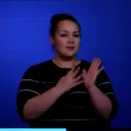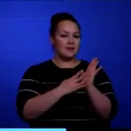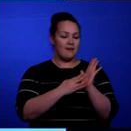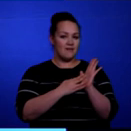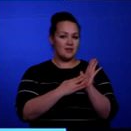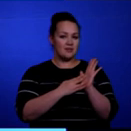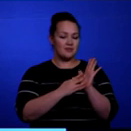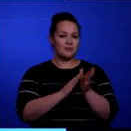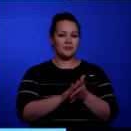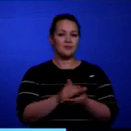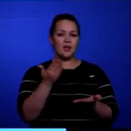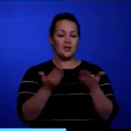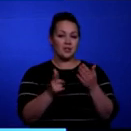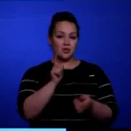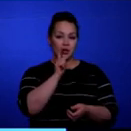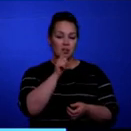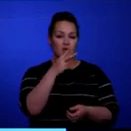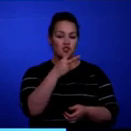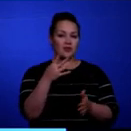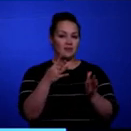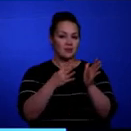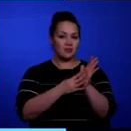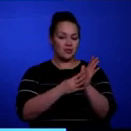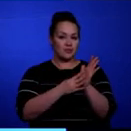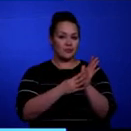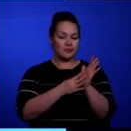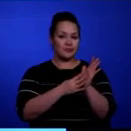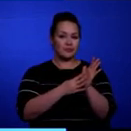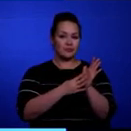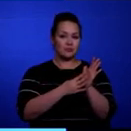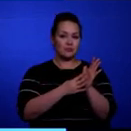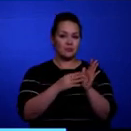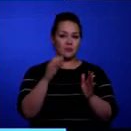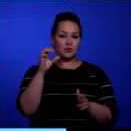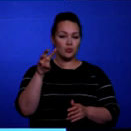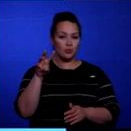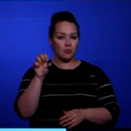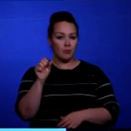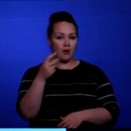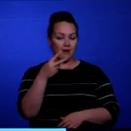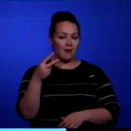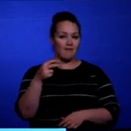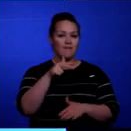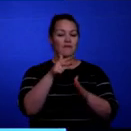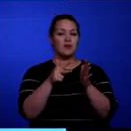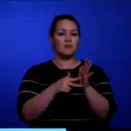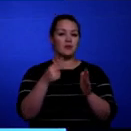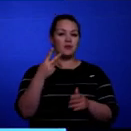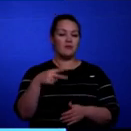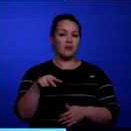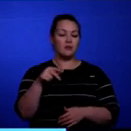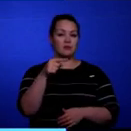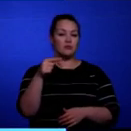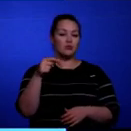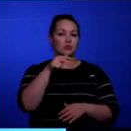так если карандаш равен 9 суммы их равна 18 а 20 минус